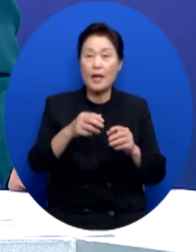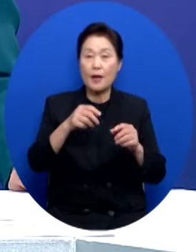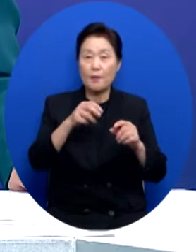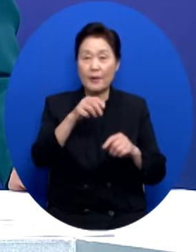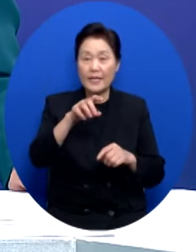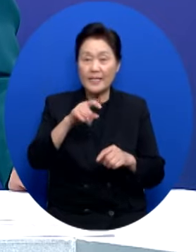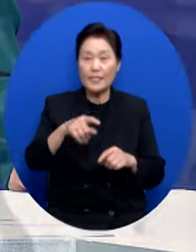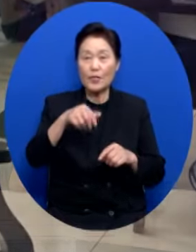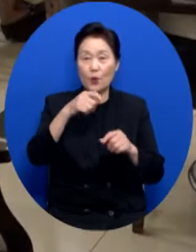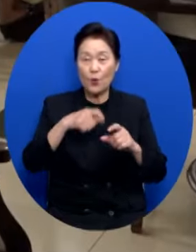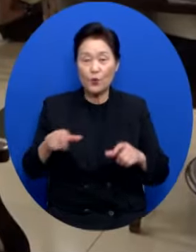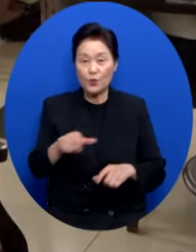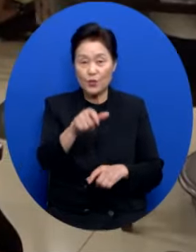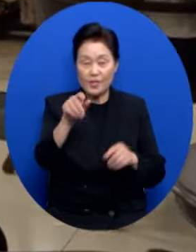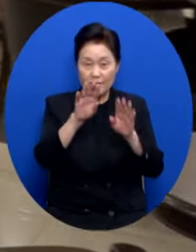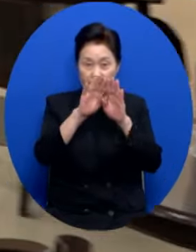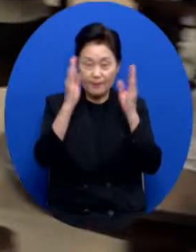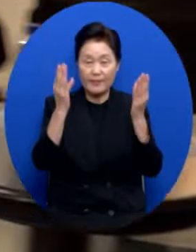개최했습니다.